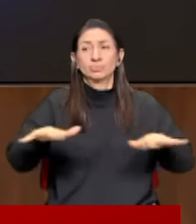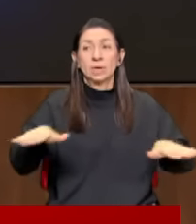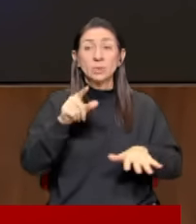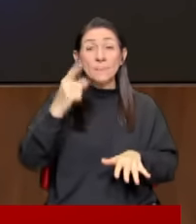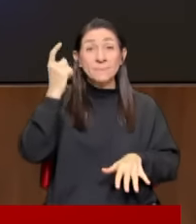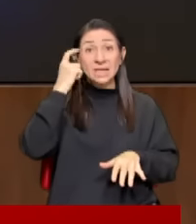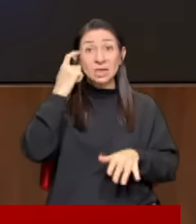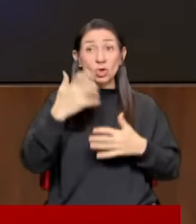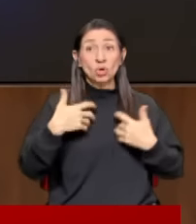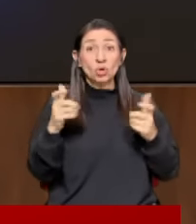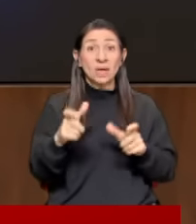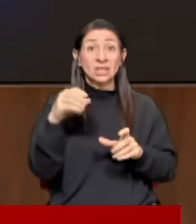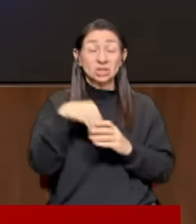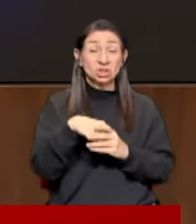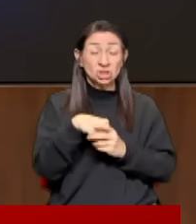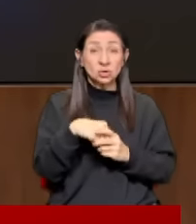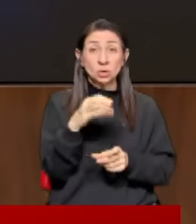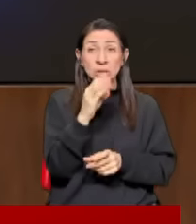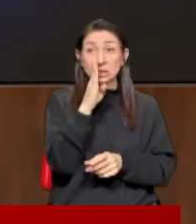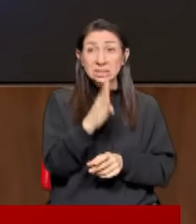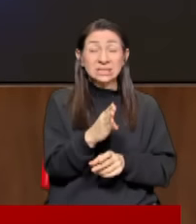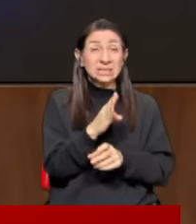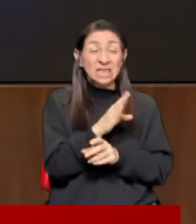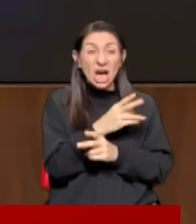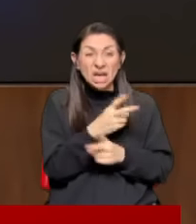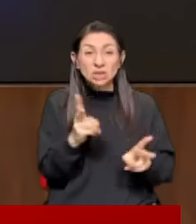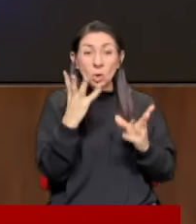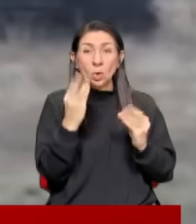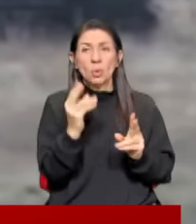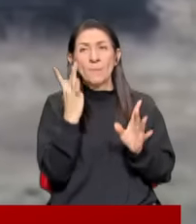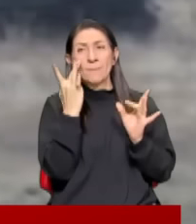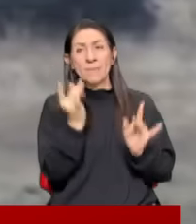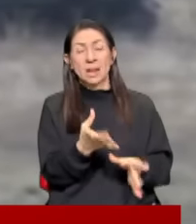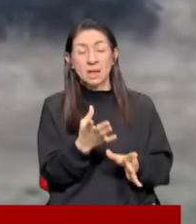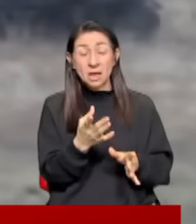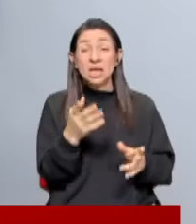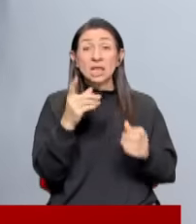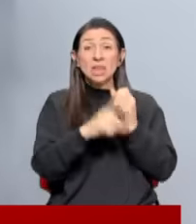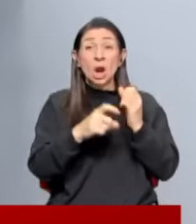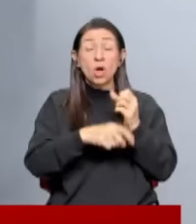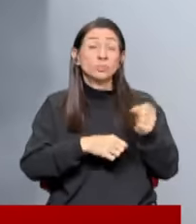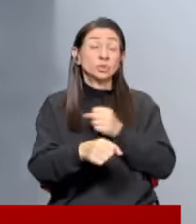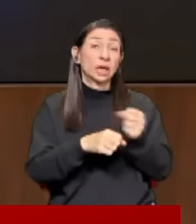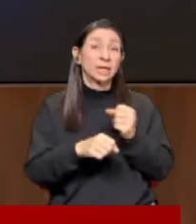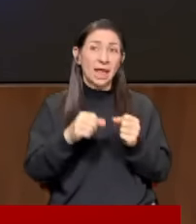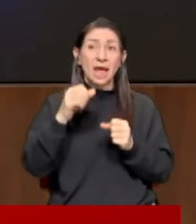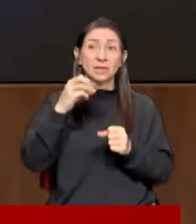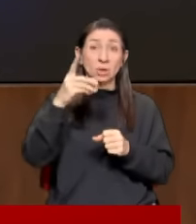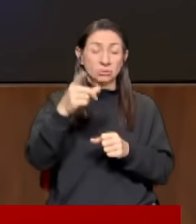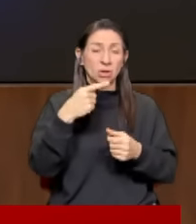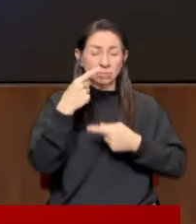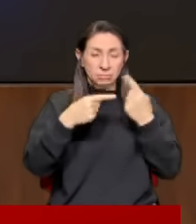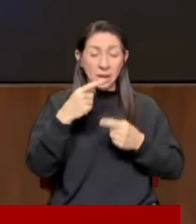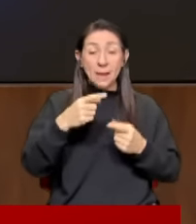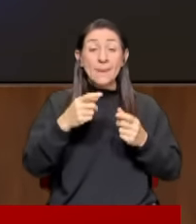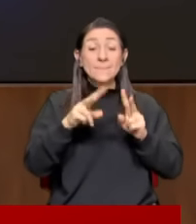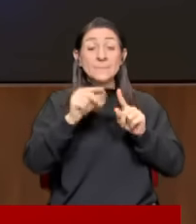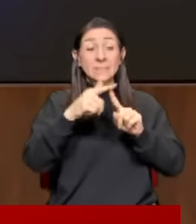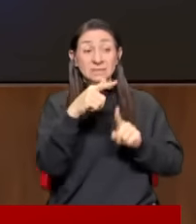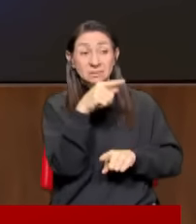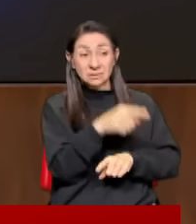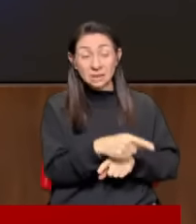bilgi güvenliği açısından ciddi bir zafiyet oluşturduğu açıktır. Terörle mücadele de gündemindeydi Erdoğan'ın. Milli İstihbarat